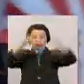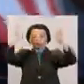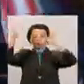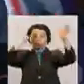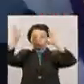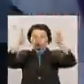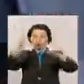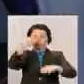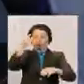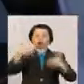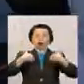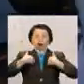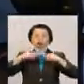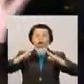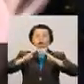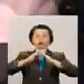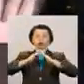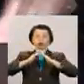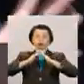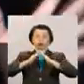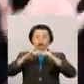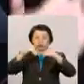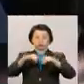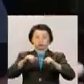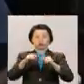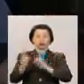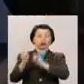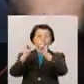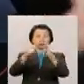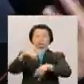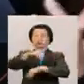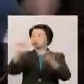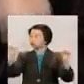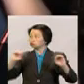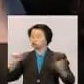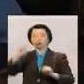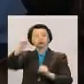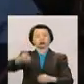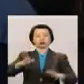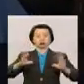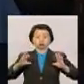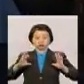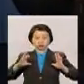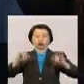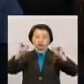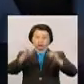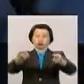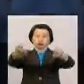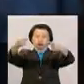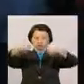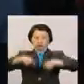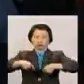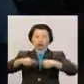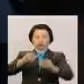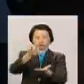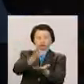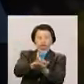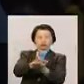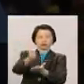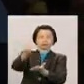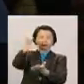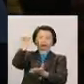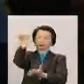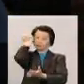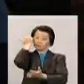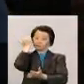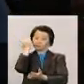kepada anda yang berada di rumah, yang masih lagi tertanya nak pergi mana malam ni, esok cuti, boleh datang ke tapak letak kereta di belakang Istana